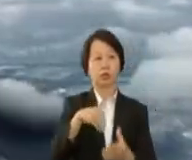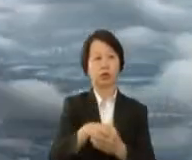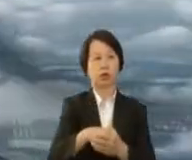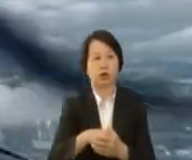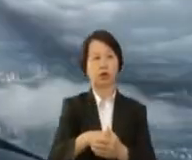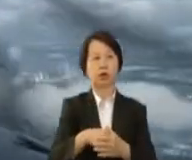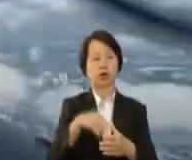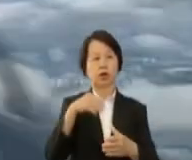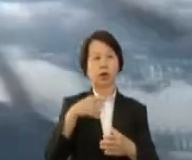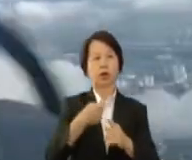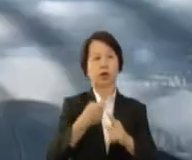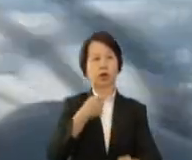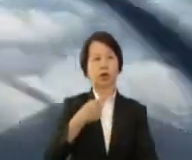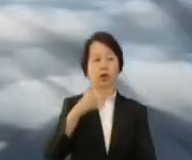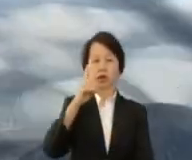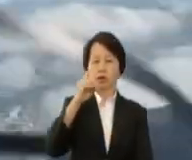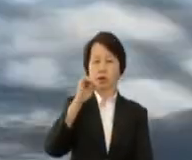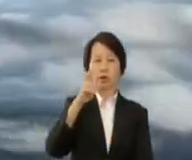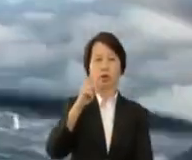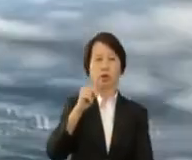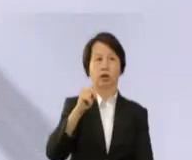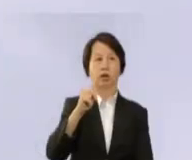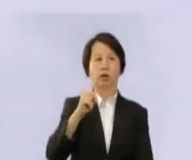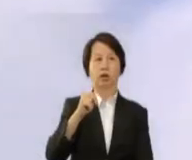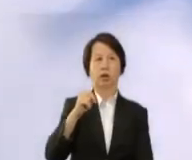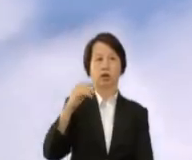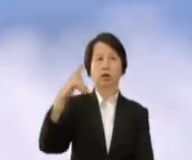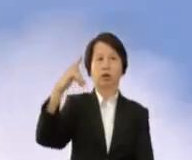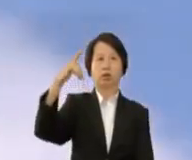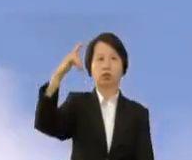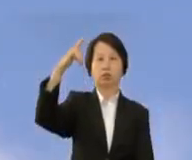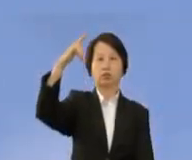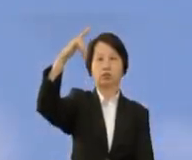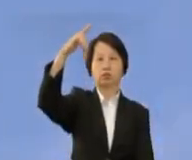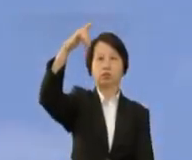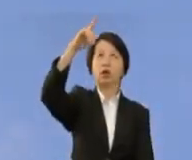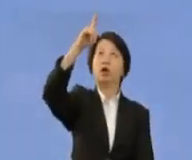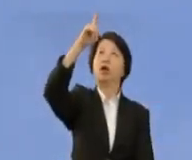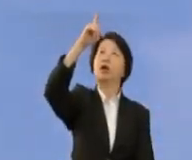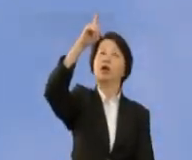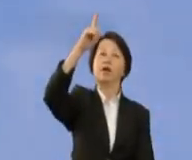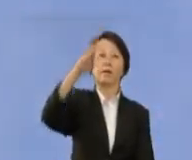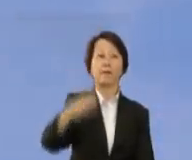formasi Diamond Formation.